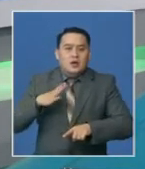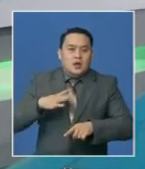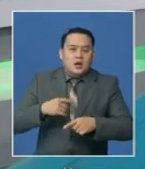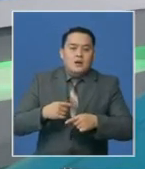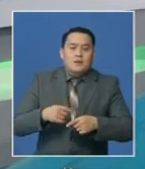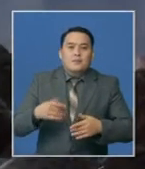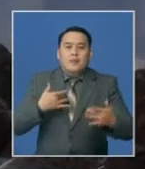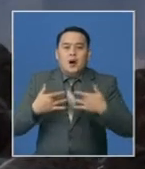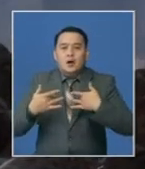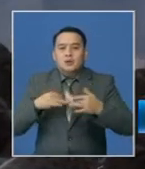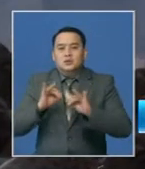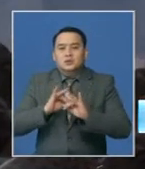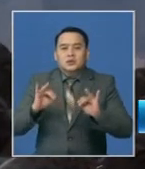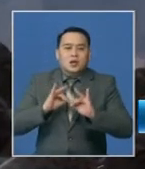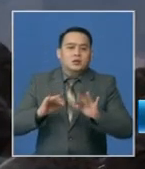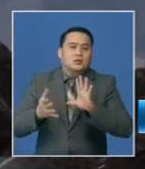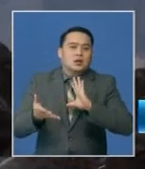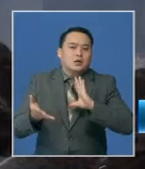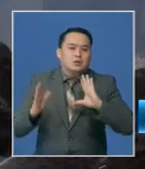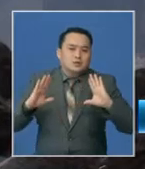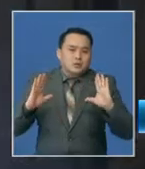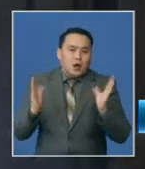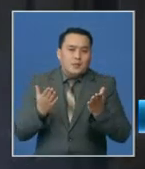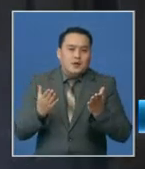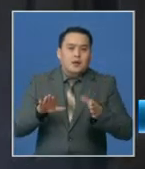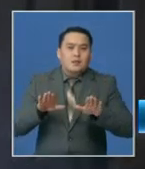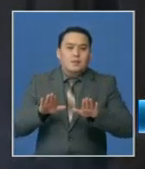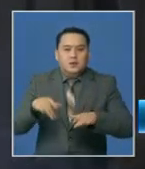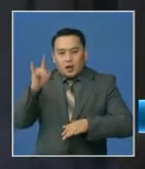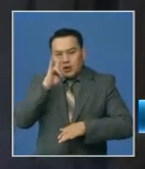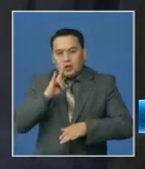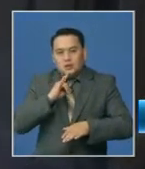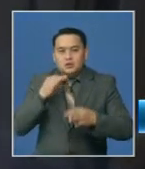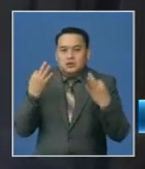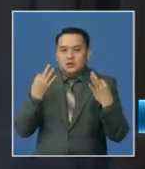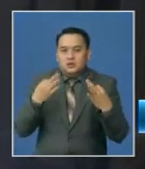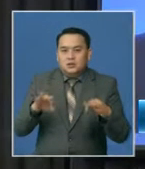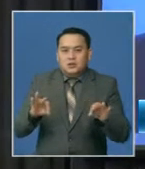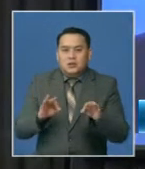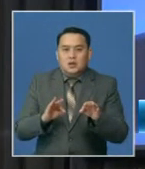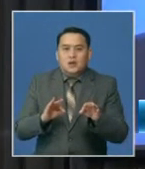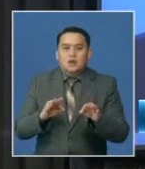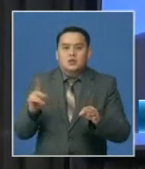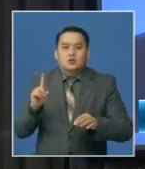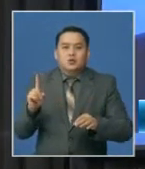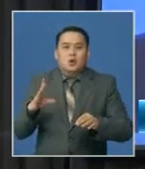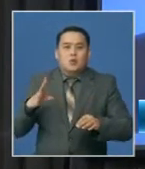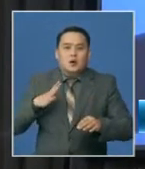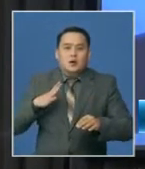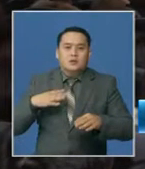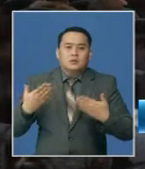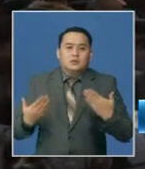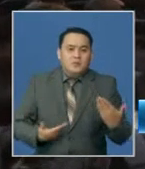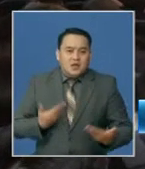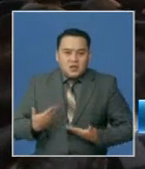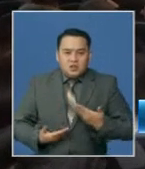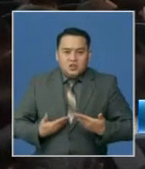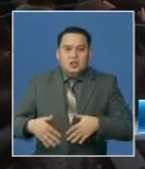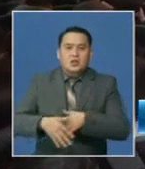Студенты Жетысусского госуниверситета сделали подарок 25-летию независимости страны. Своеобразный презент в виде театрального